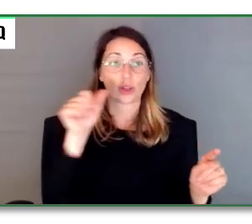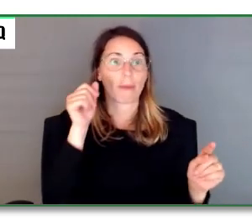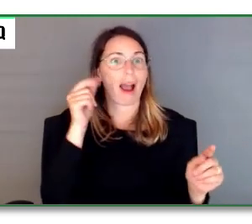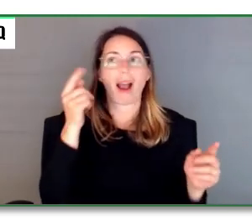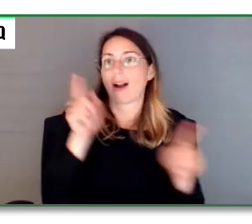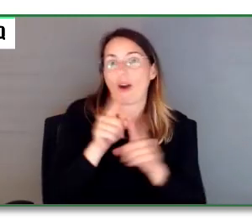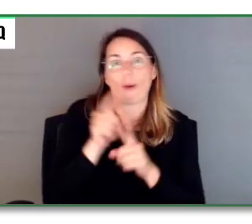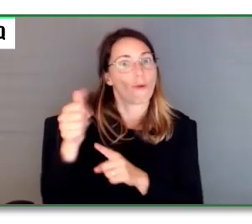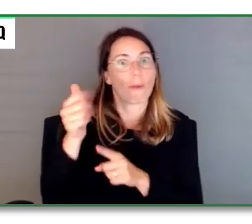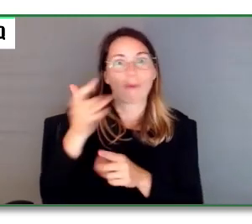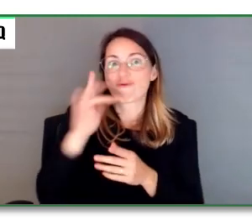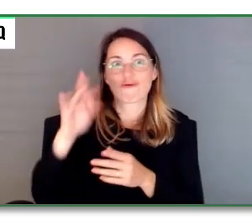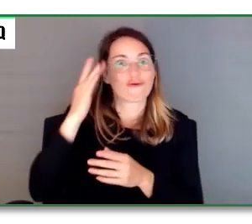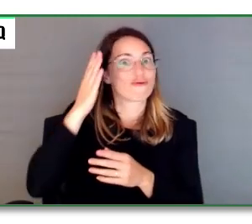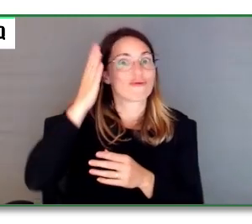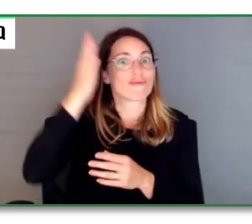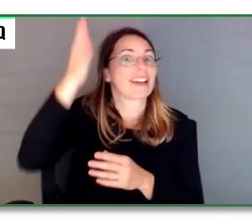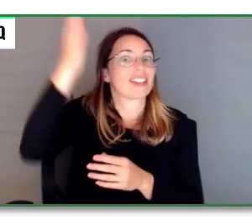des endroits